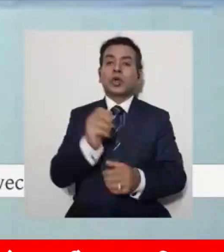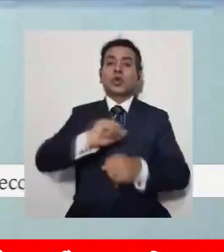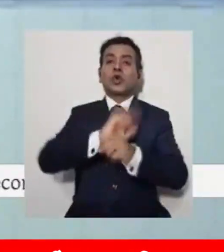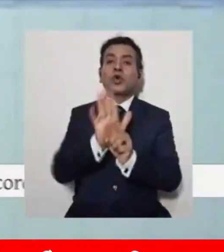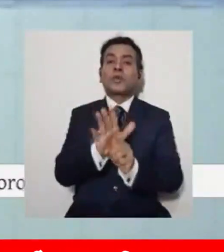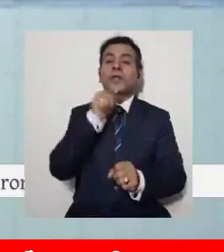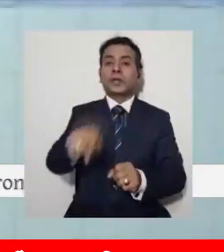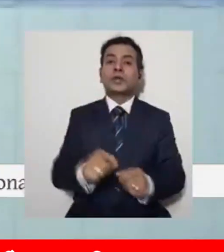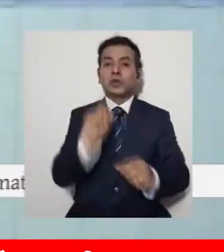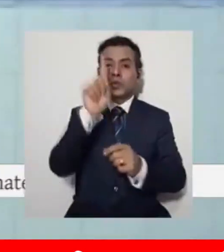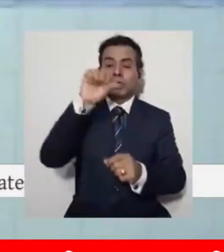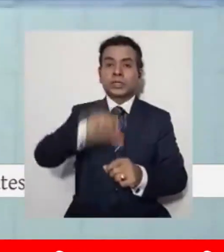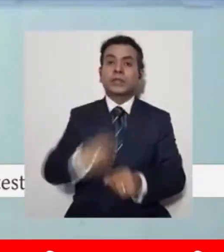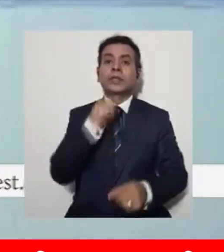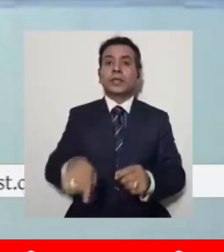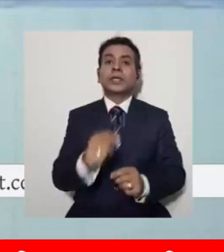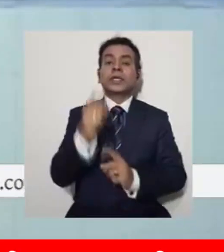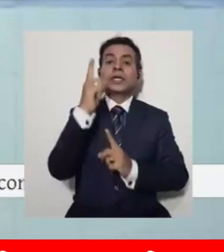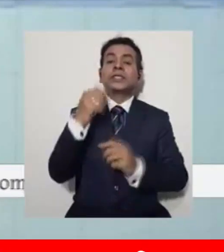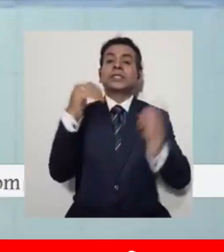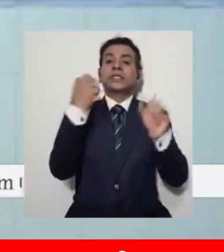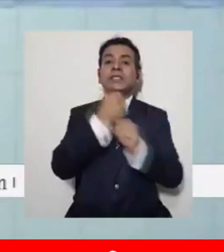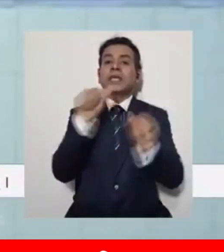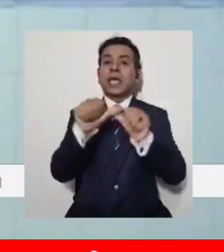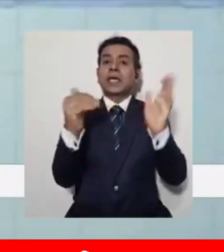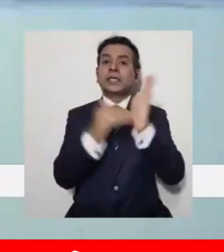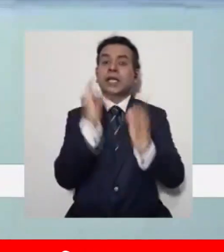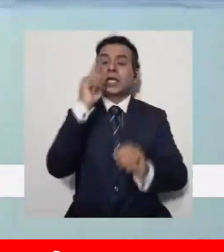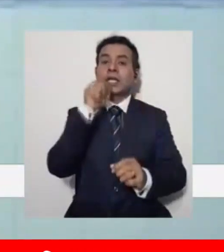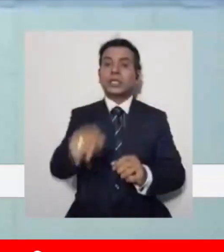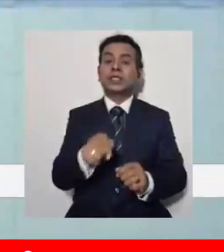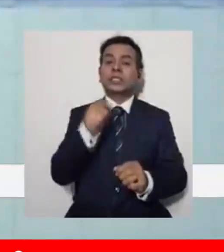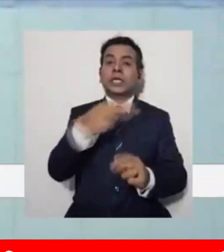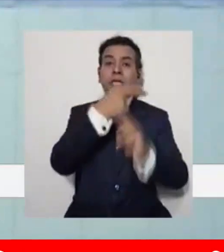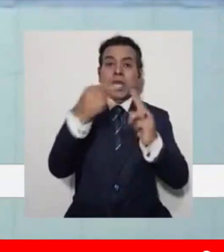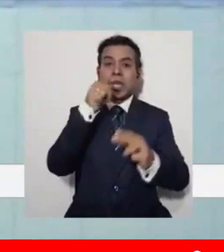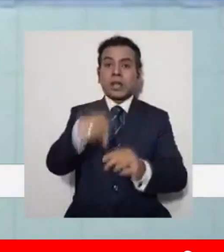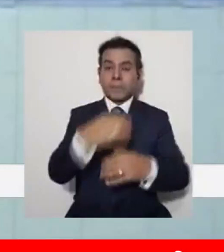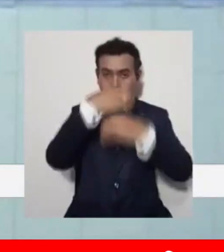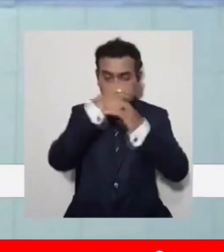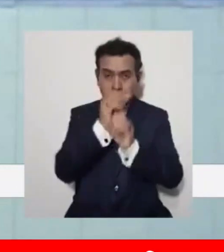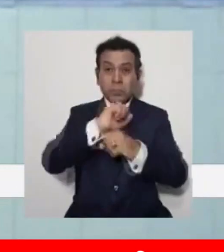170 জনে। এছাড়া সুস্থ হয়েছেন আরও 14 জন, ফলে মোট সুস্থ হয়েছেন 174 জন।